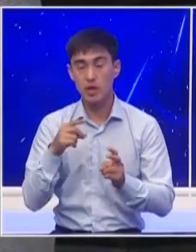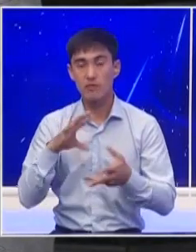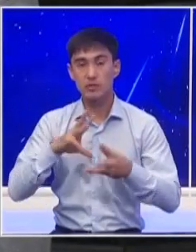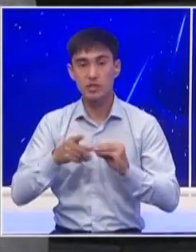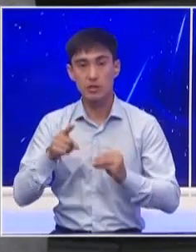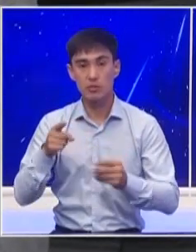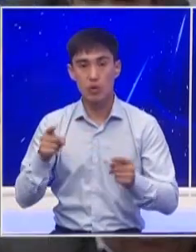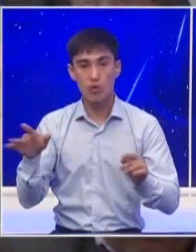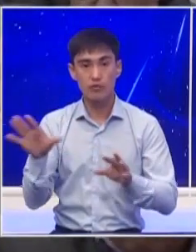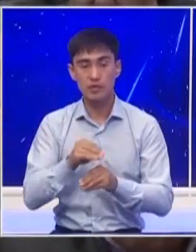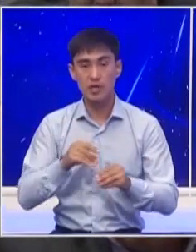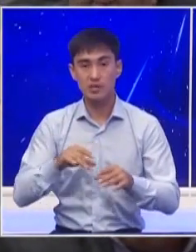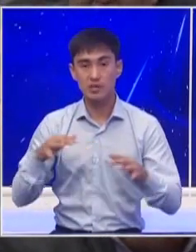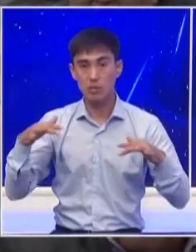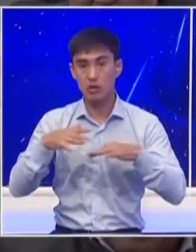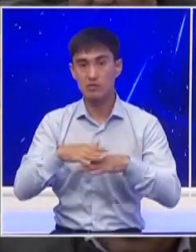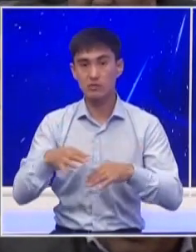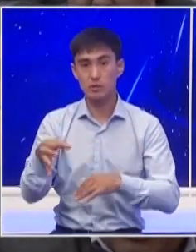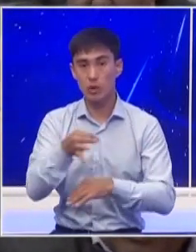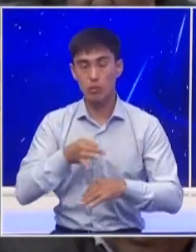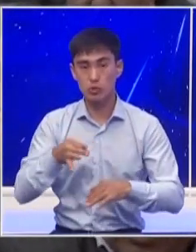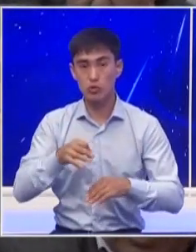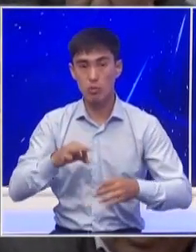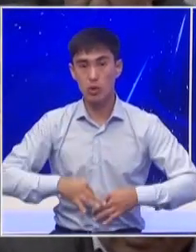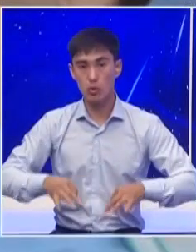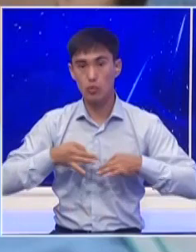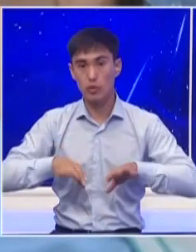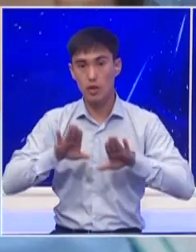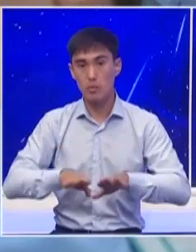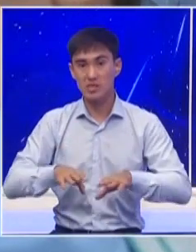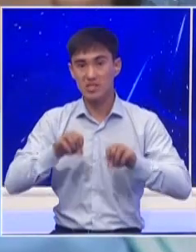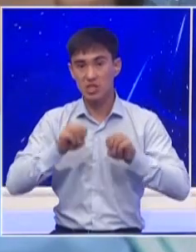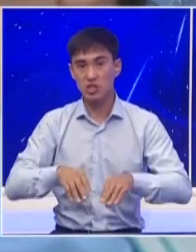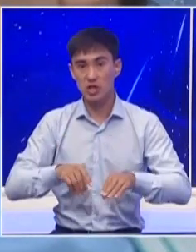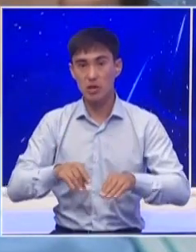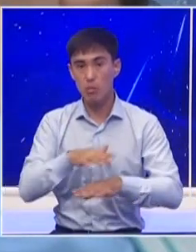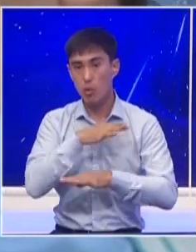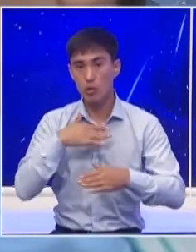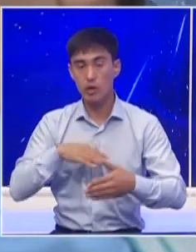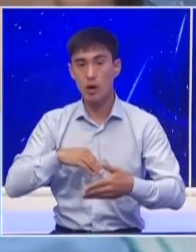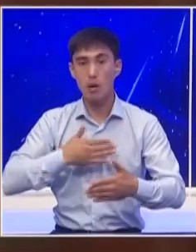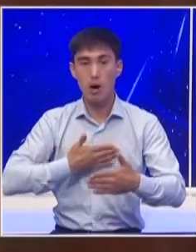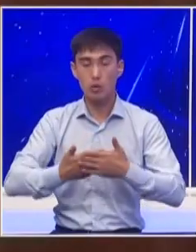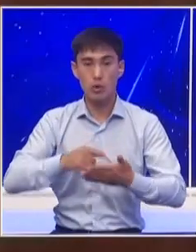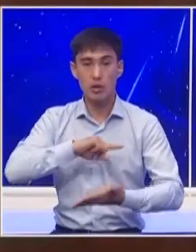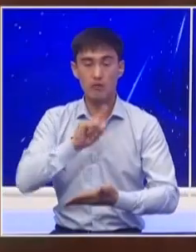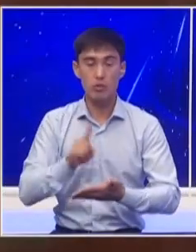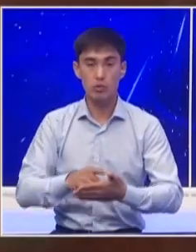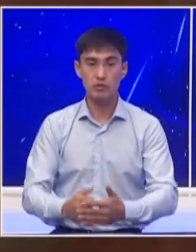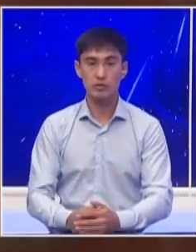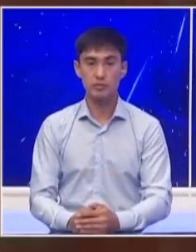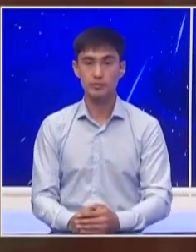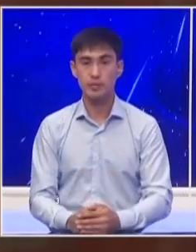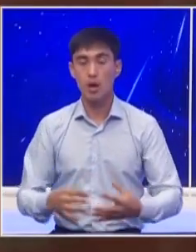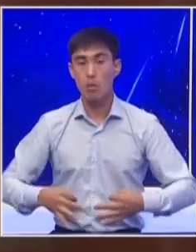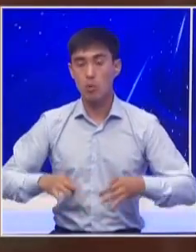выслушав собравшихся, сотрудники областной прокуратуры постарались на месте найти решение многих актуальных вопросов. Прокуратура